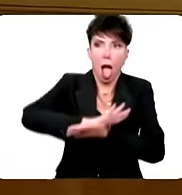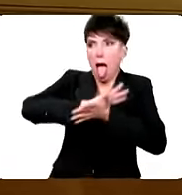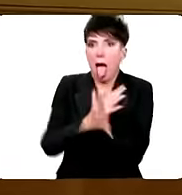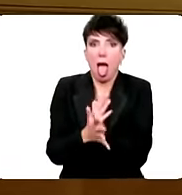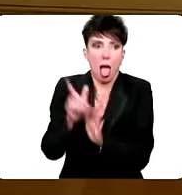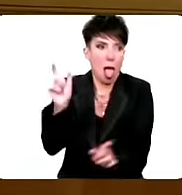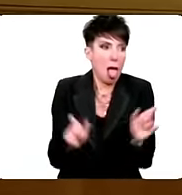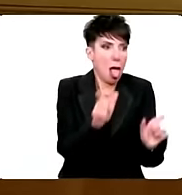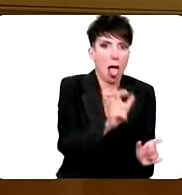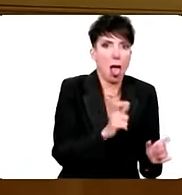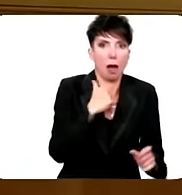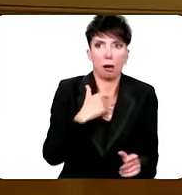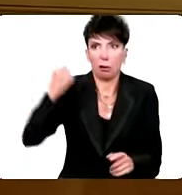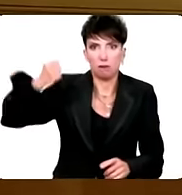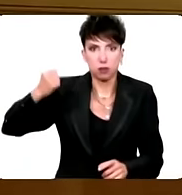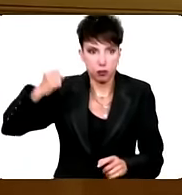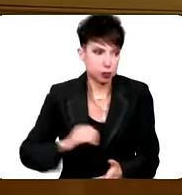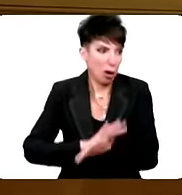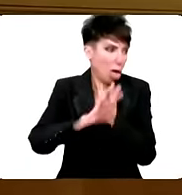τους κτηνοτρόφους μας,